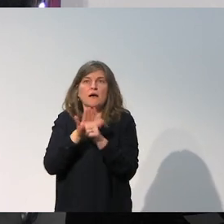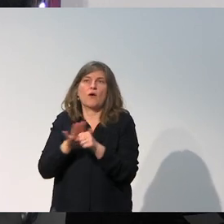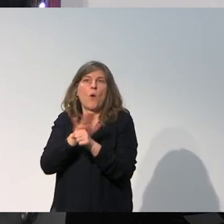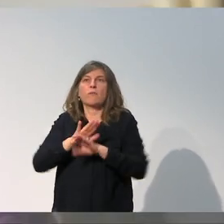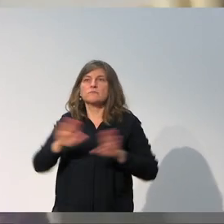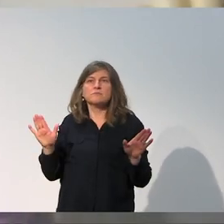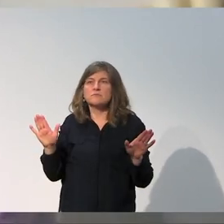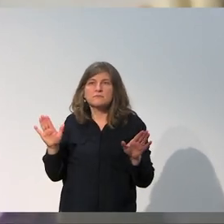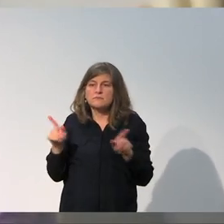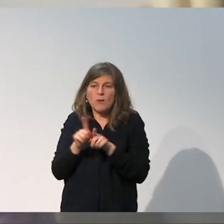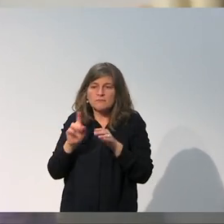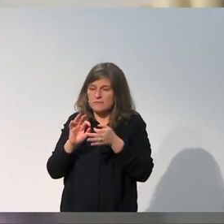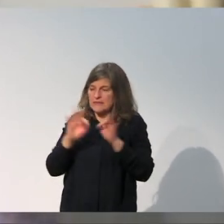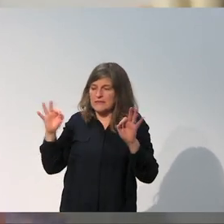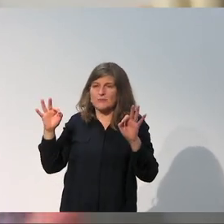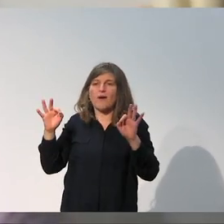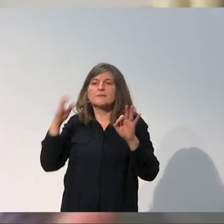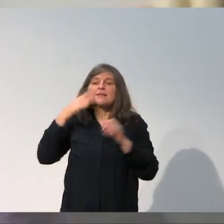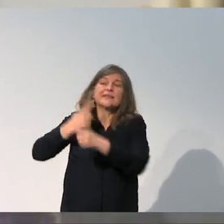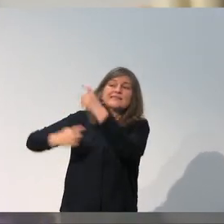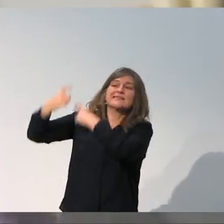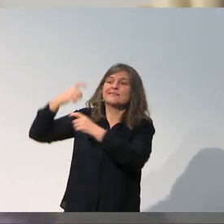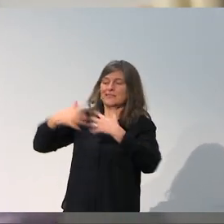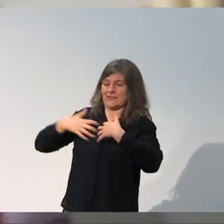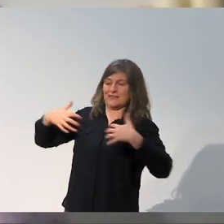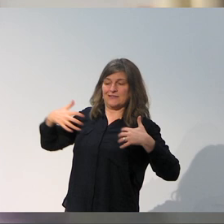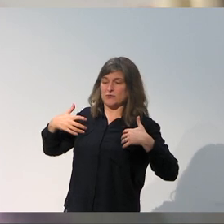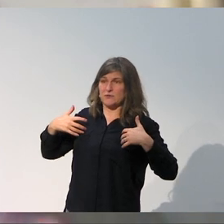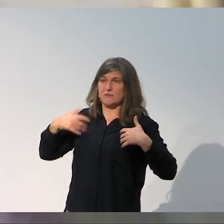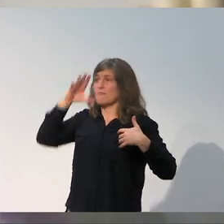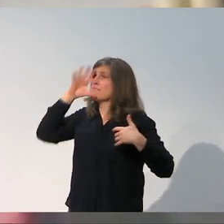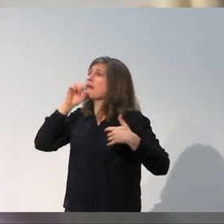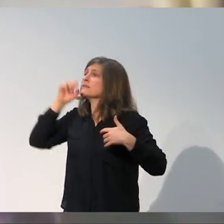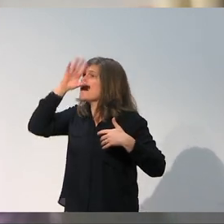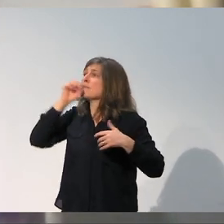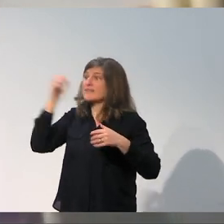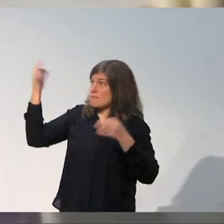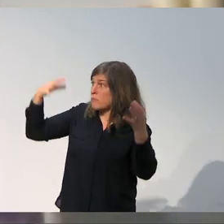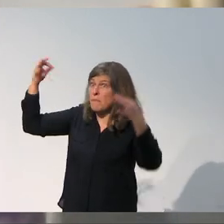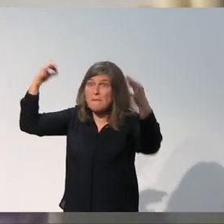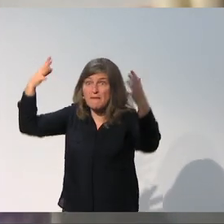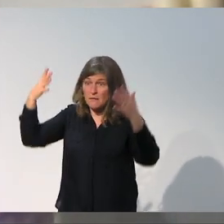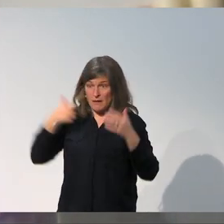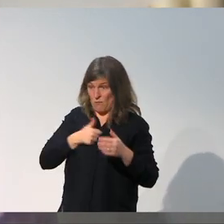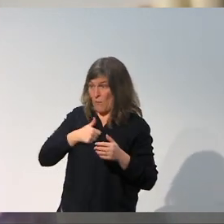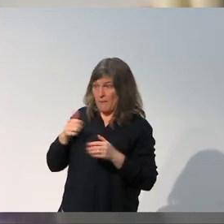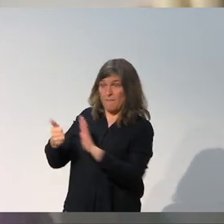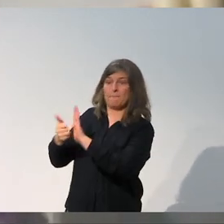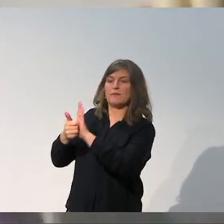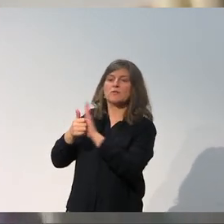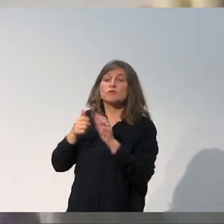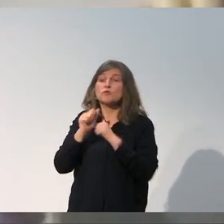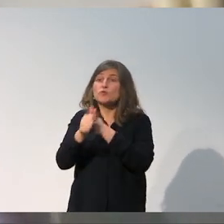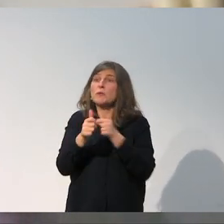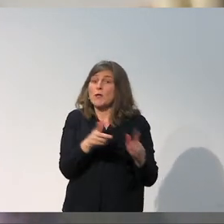dans l'histoire de la science, on trouve les choses par sérendipité, eh bien c'est vraiment par hasard que j'ai trébuché sur ce personnage en regardant une série